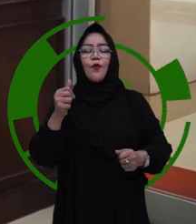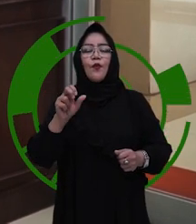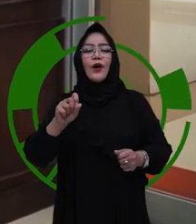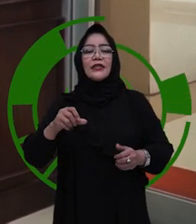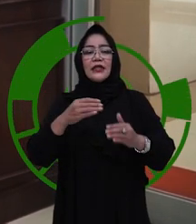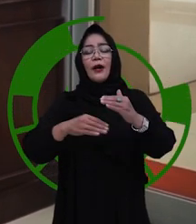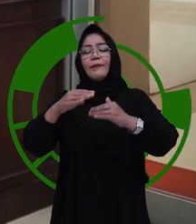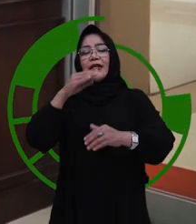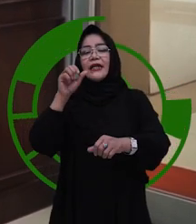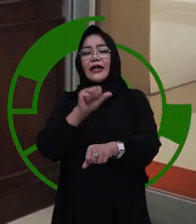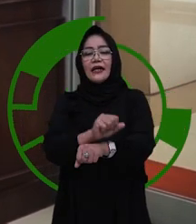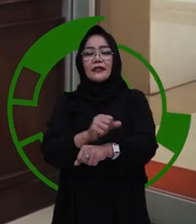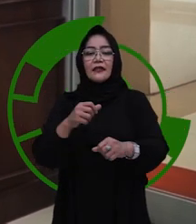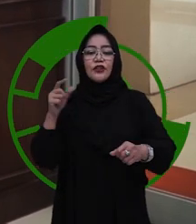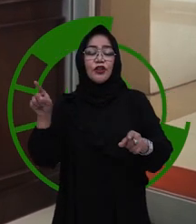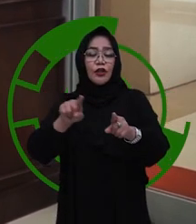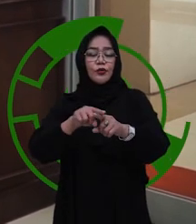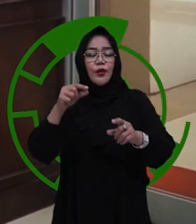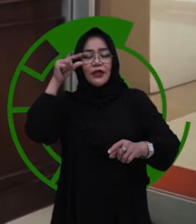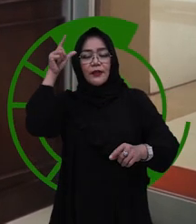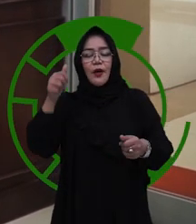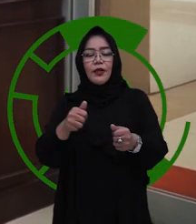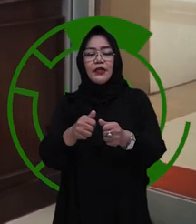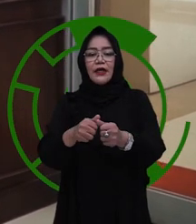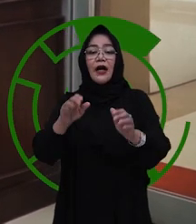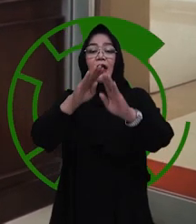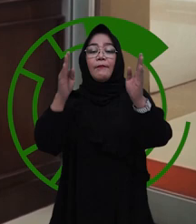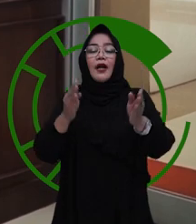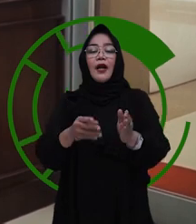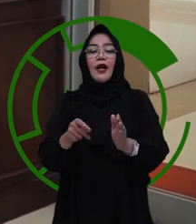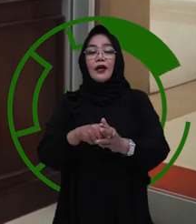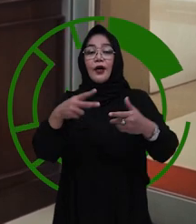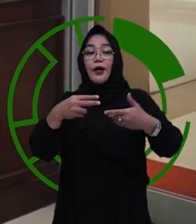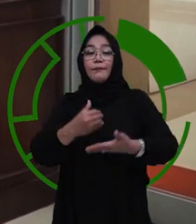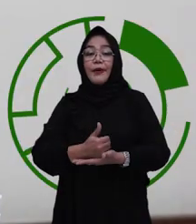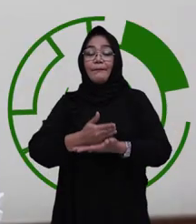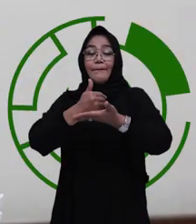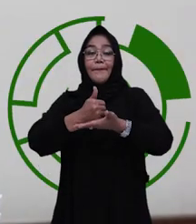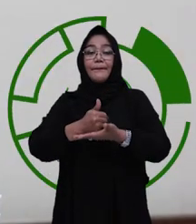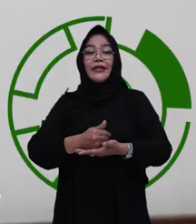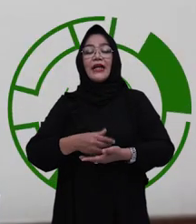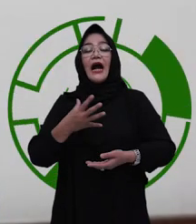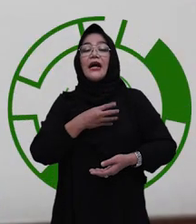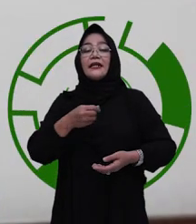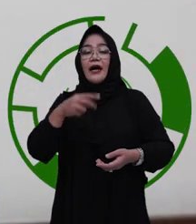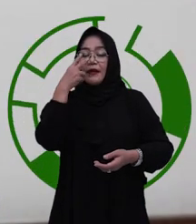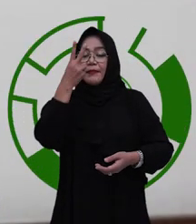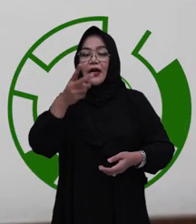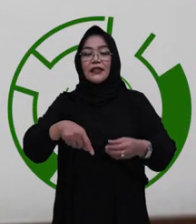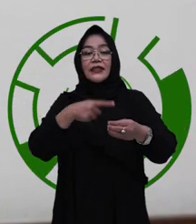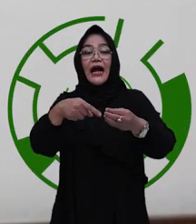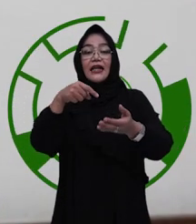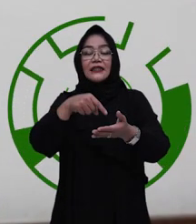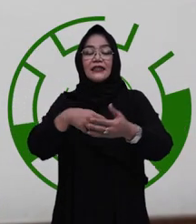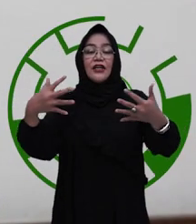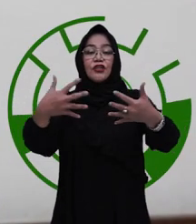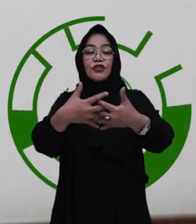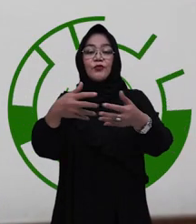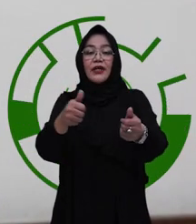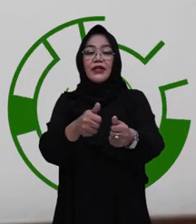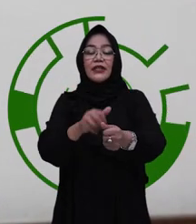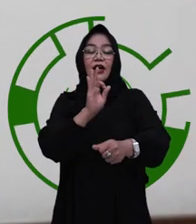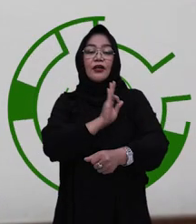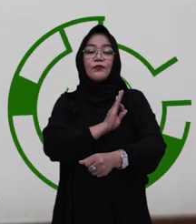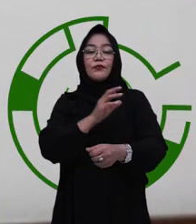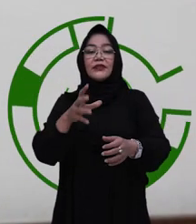kinerja juga dibangun dengan melakukan pembinaan dan pengawasan. Hal ini sesuai dengan fungsi dan